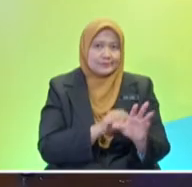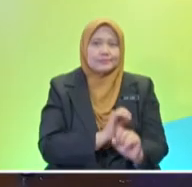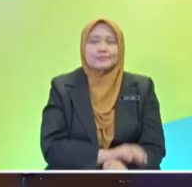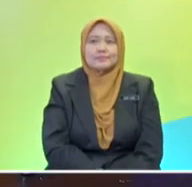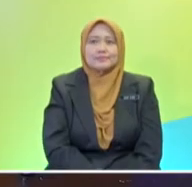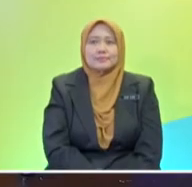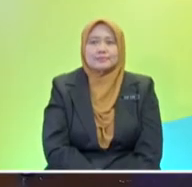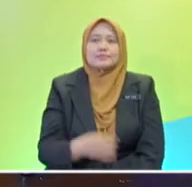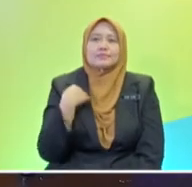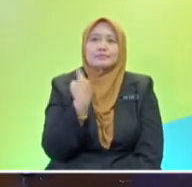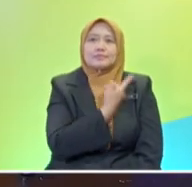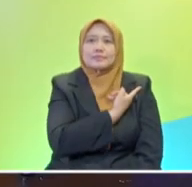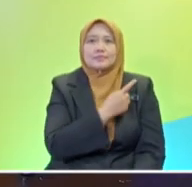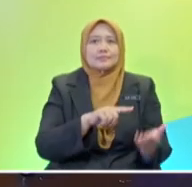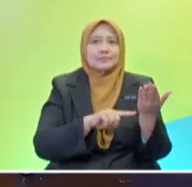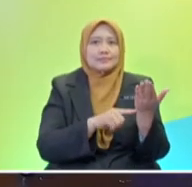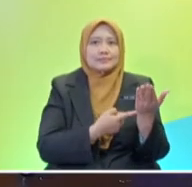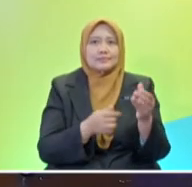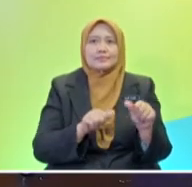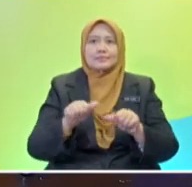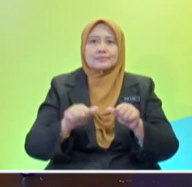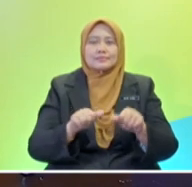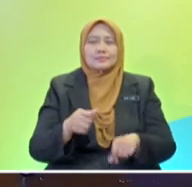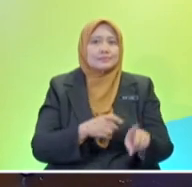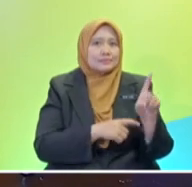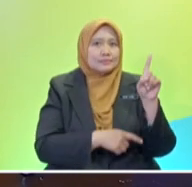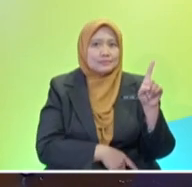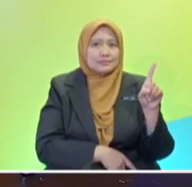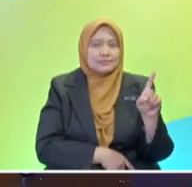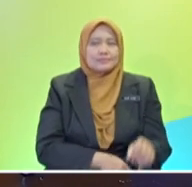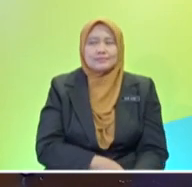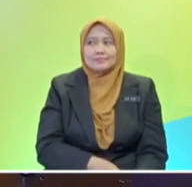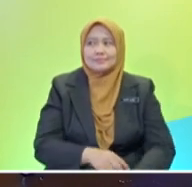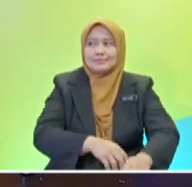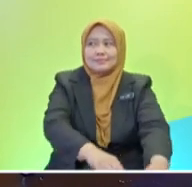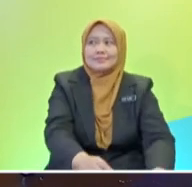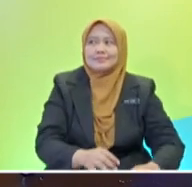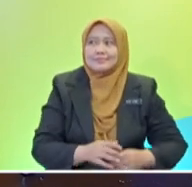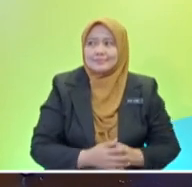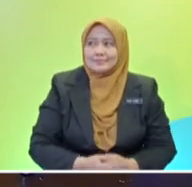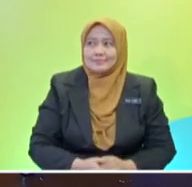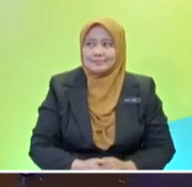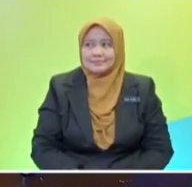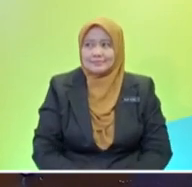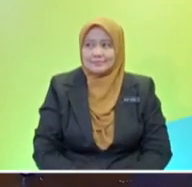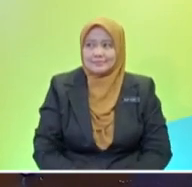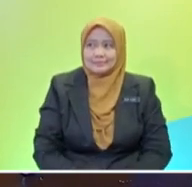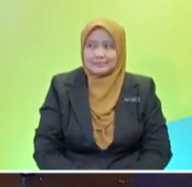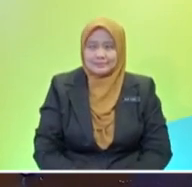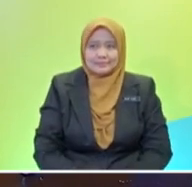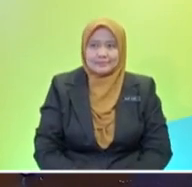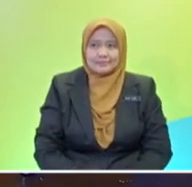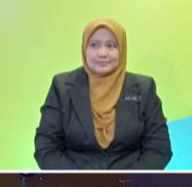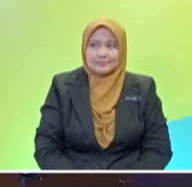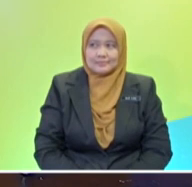mulakan aktiviti yang pertama. Murid-murid di luar sana, jangan lupa kira 1 hingga 5. Okey, tugasan yang pertama adalah